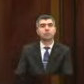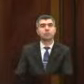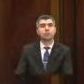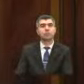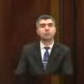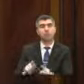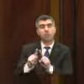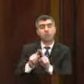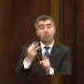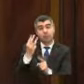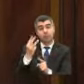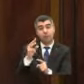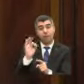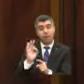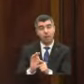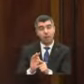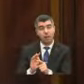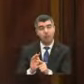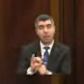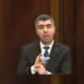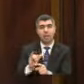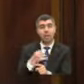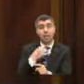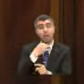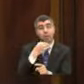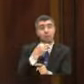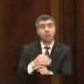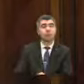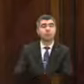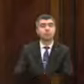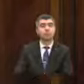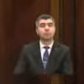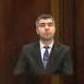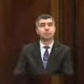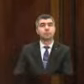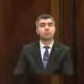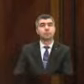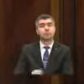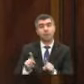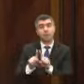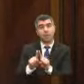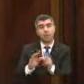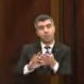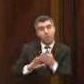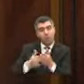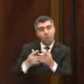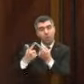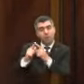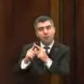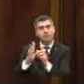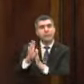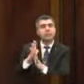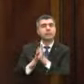هاد 3%. لذلك انا اقترح عليكم سيد رئيس الحكومه انه تخرجوا من هذه المقاربه الكلاسيكيه